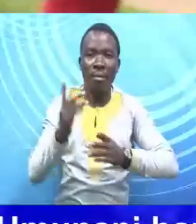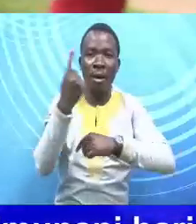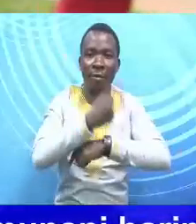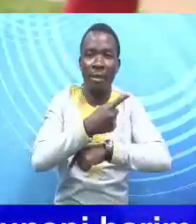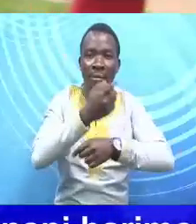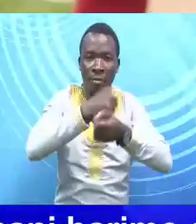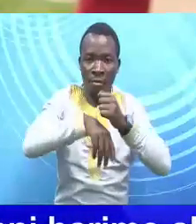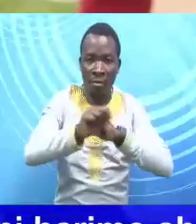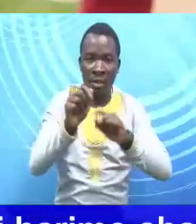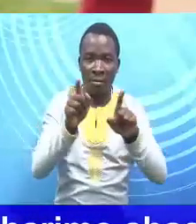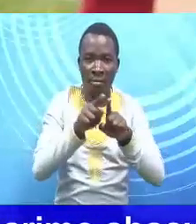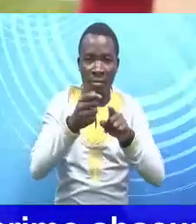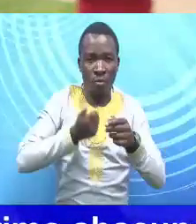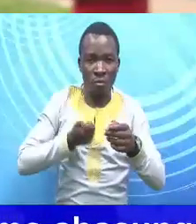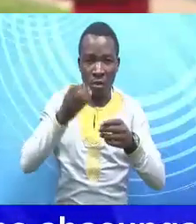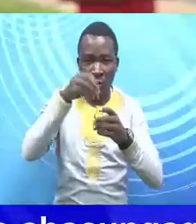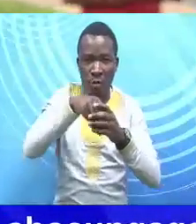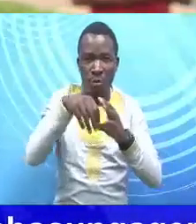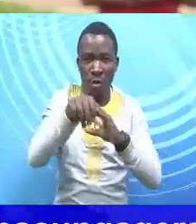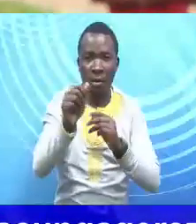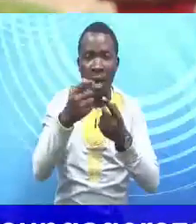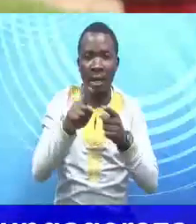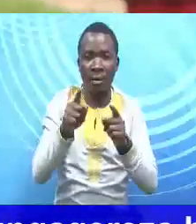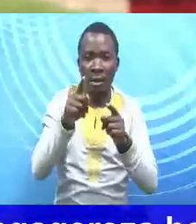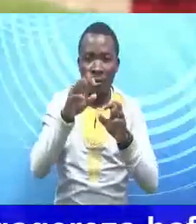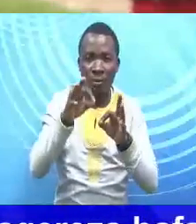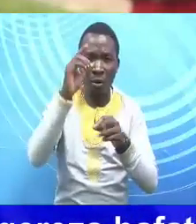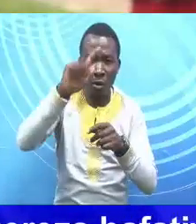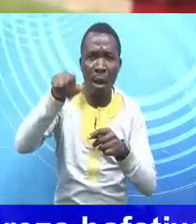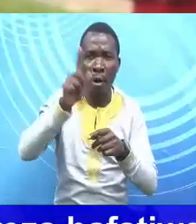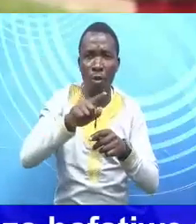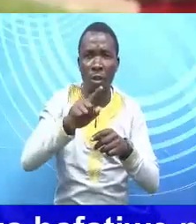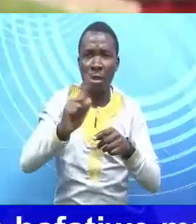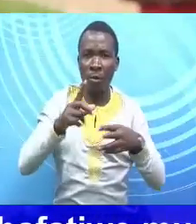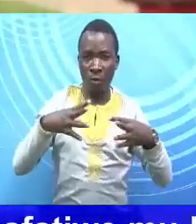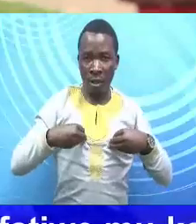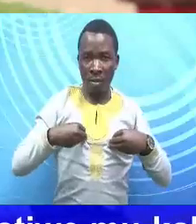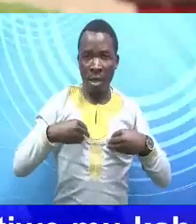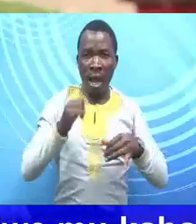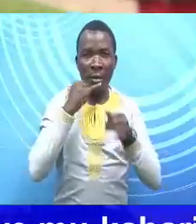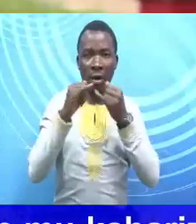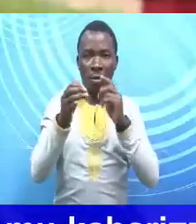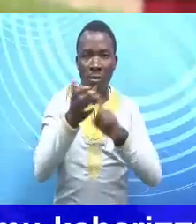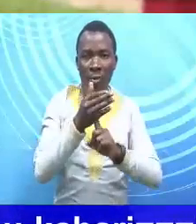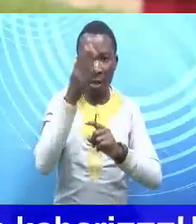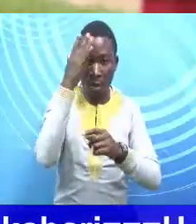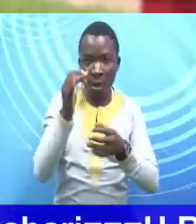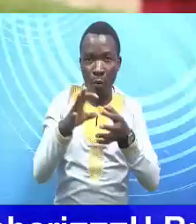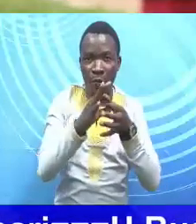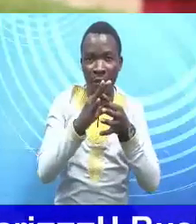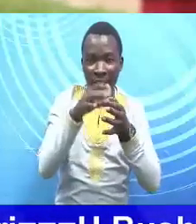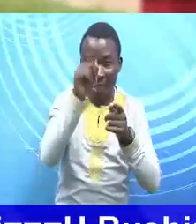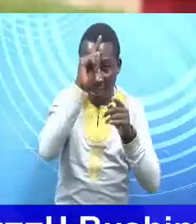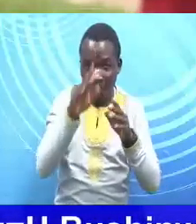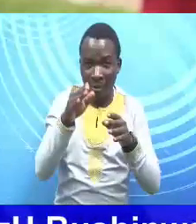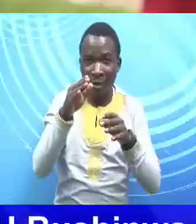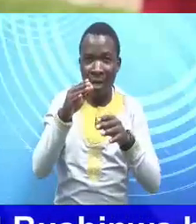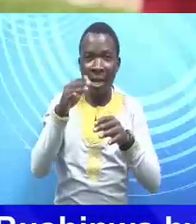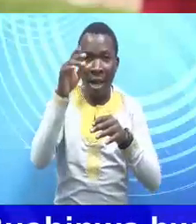gufeta aniveriseri y'umukobwa umwe muri bo, kandi ibyo bintu ntabwo byemewe. Amakuru yatugezeho kubera gufatanya n'abaturage, abaturage baraduhamagaye barabitubwira